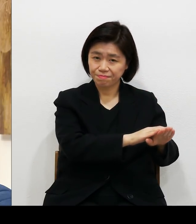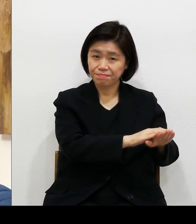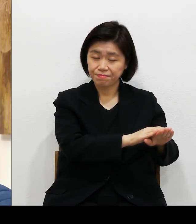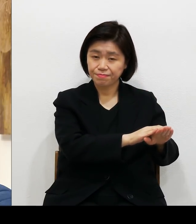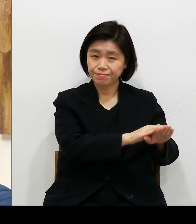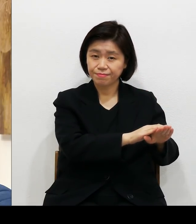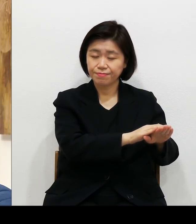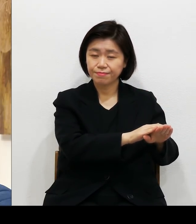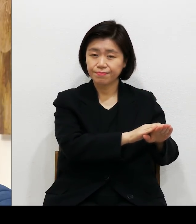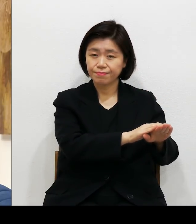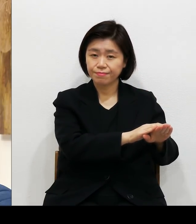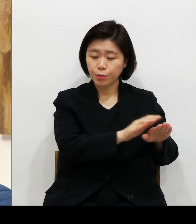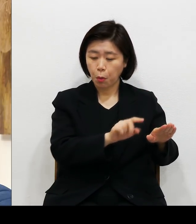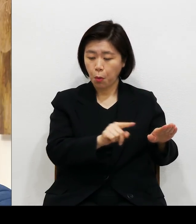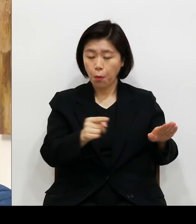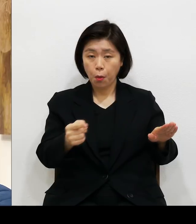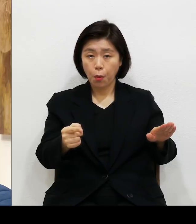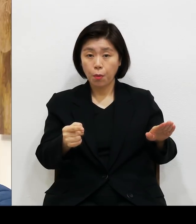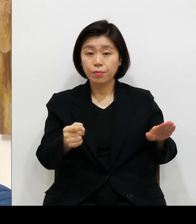잠들었을 때